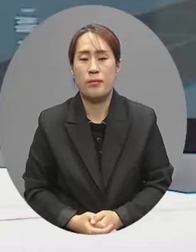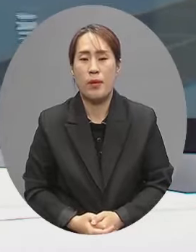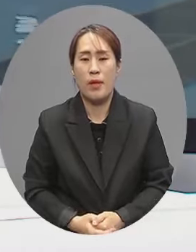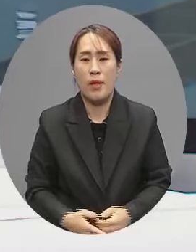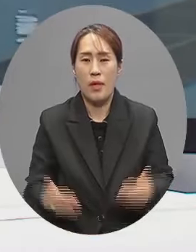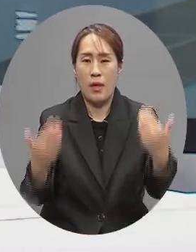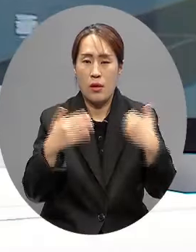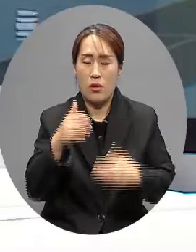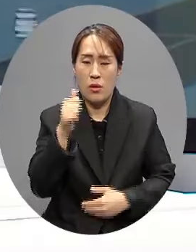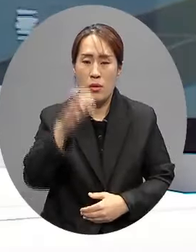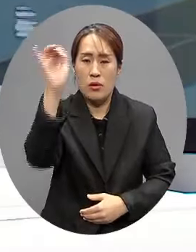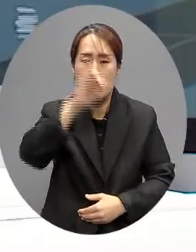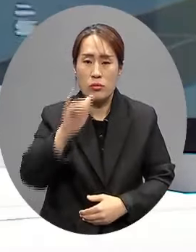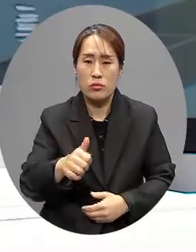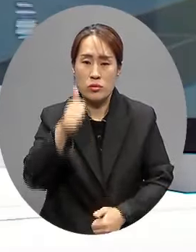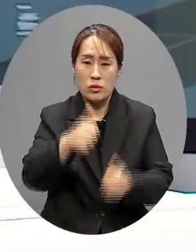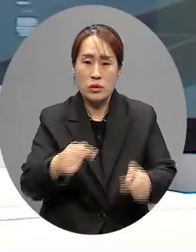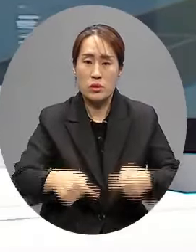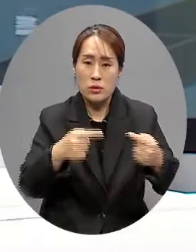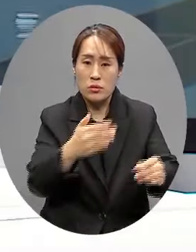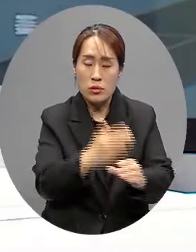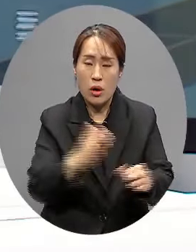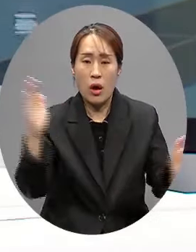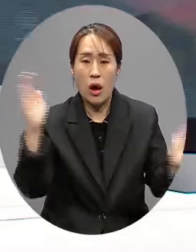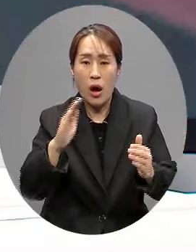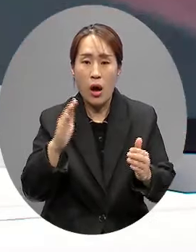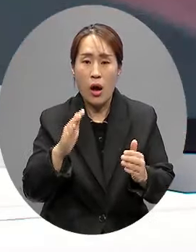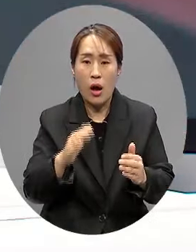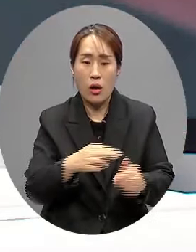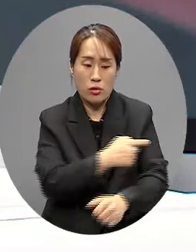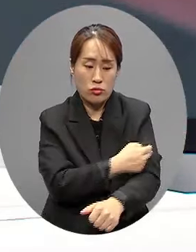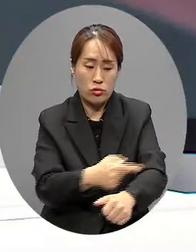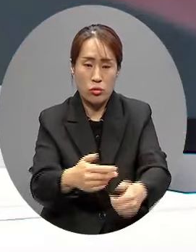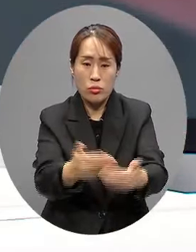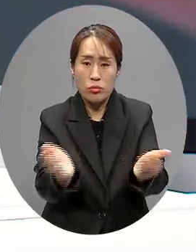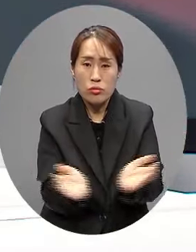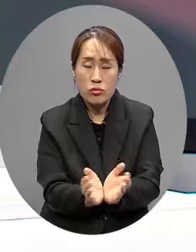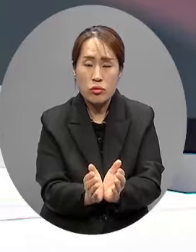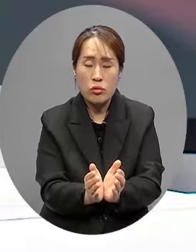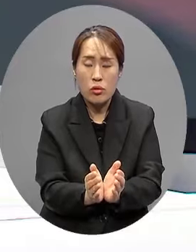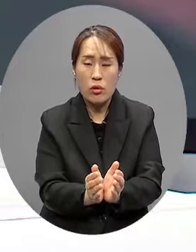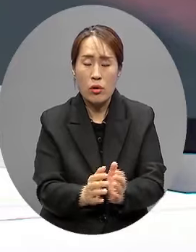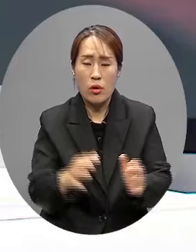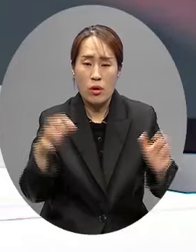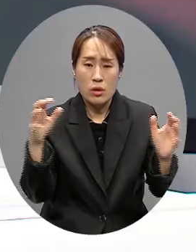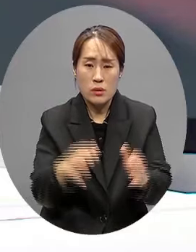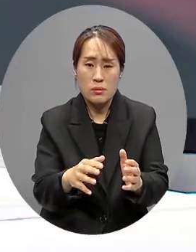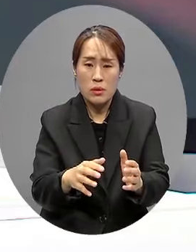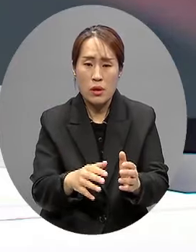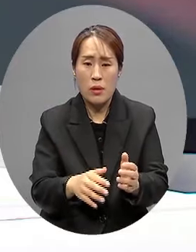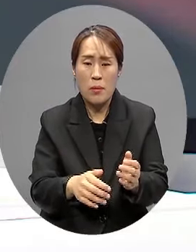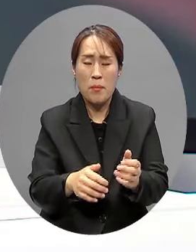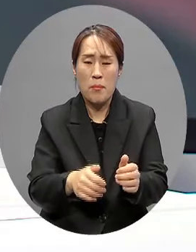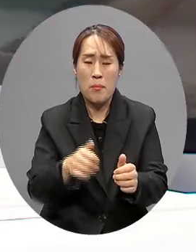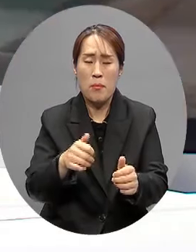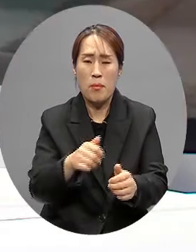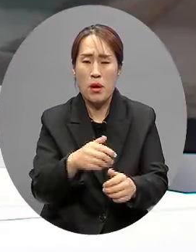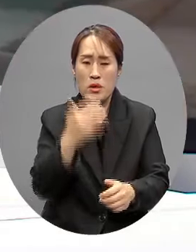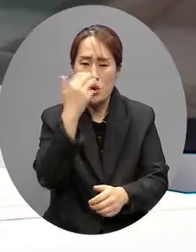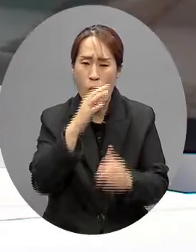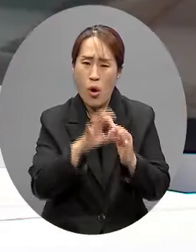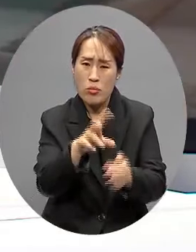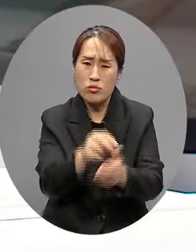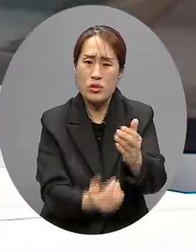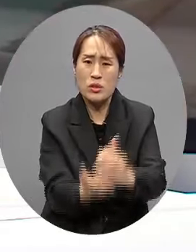학교 대표로 전국 대회에 참가하는 학생 수영부에서 집단 성폭력에 벌어졌습니다 고등학생과